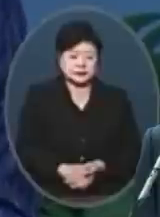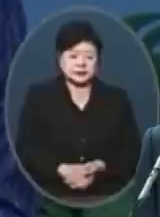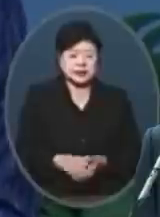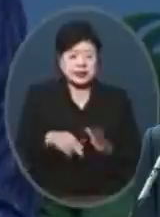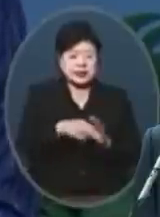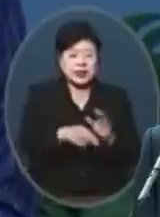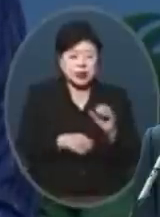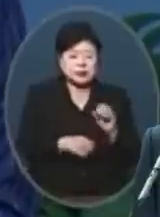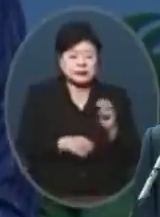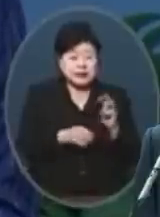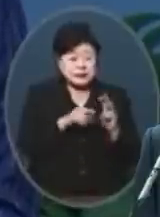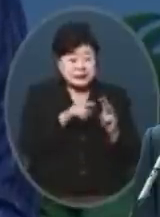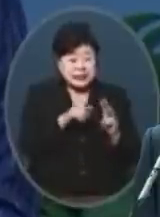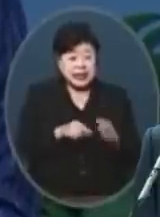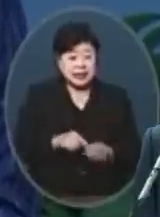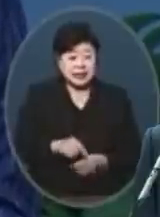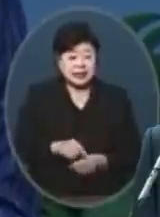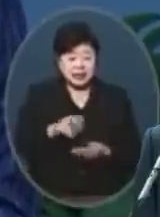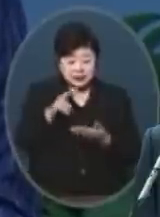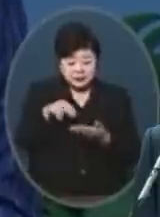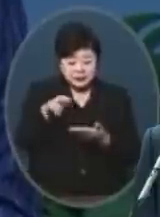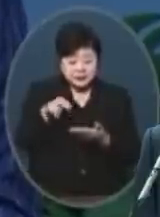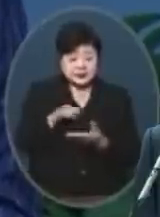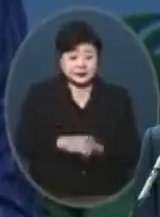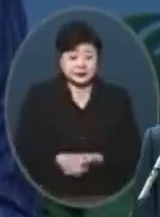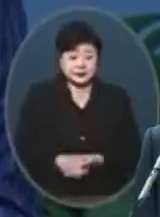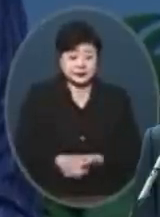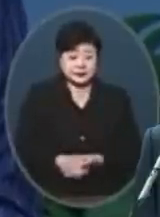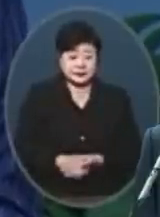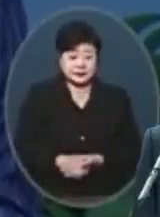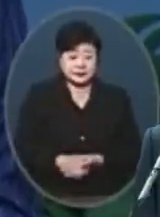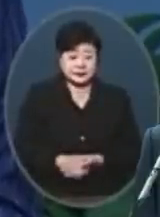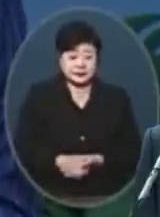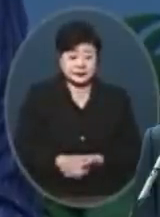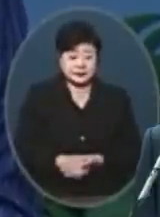이사야 53장을 제가 왜 여러분에게